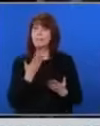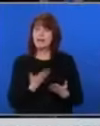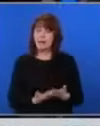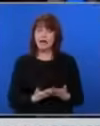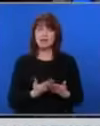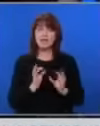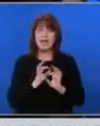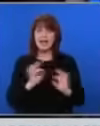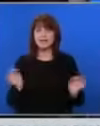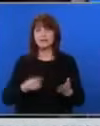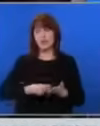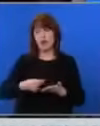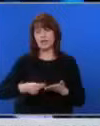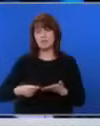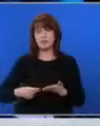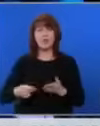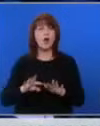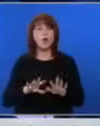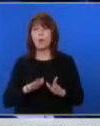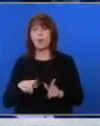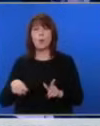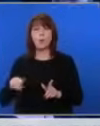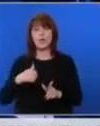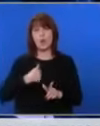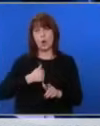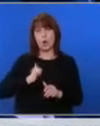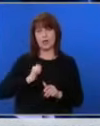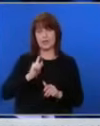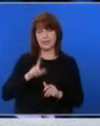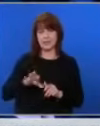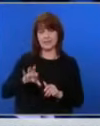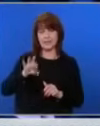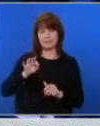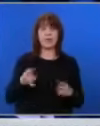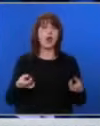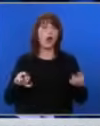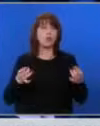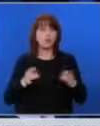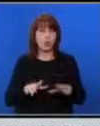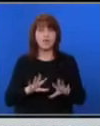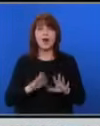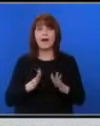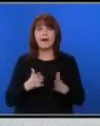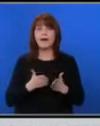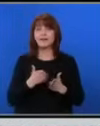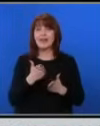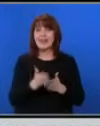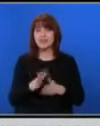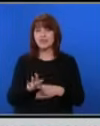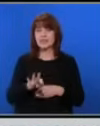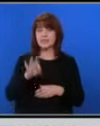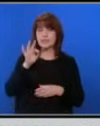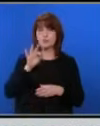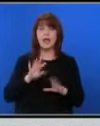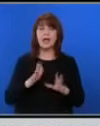ясно разписано кои регулаторни органи трябва да бъдат избрани отново, какъв ще е механизма на този избор, както и как